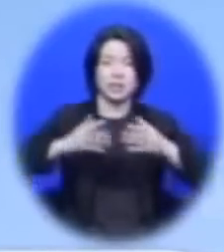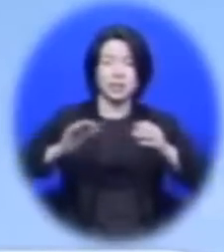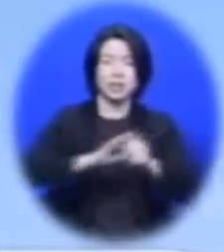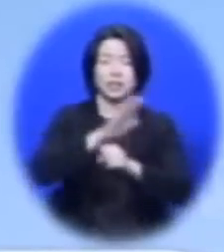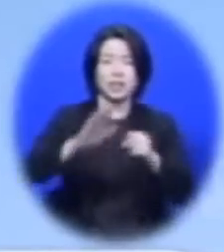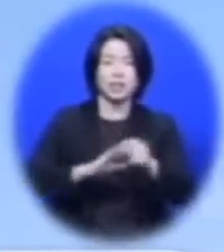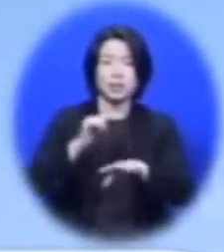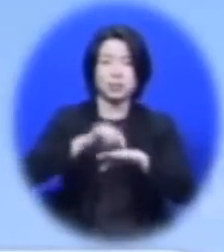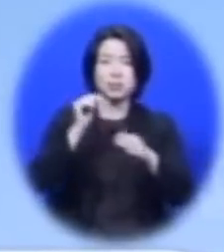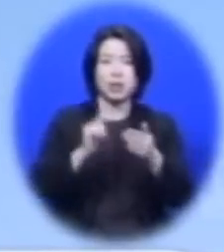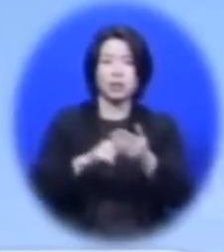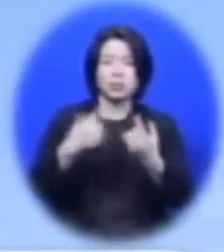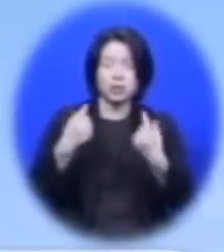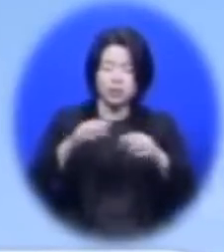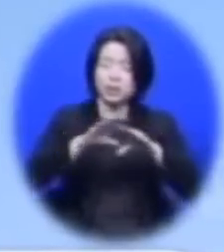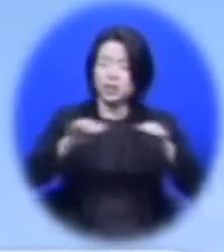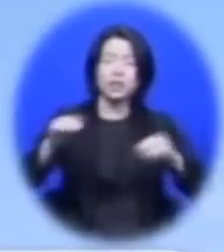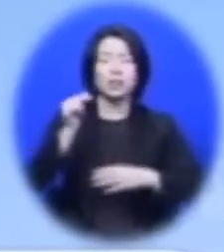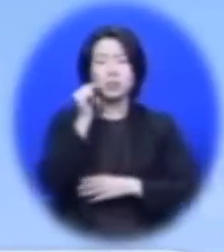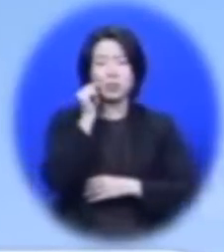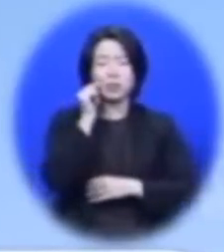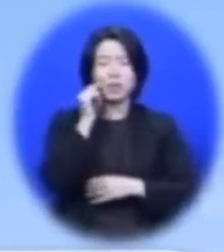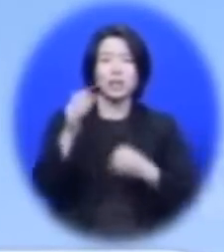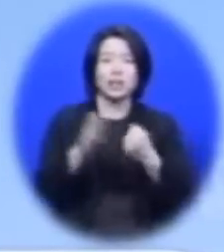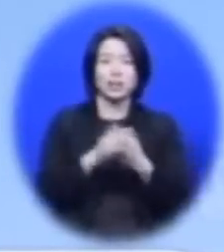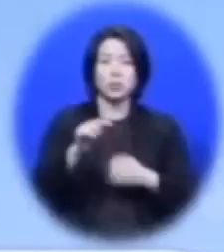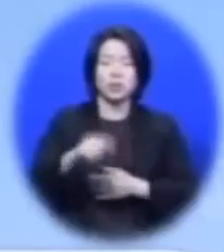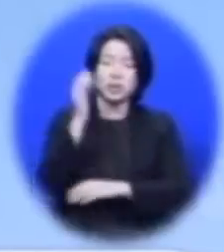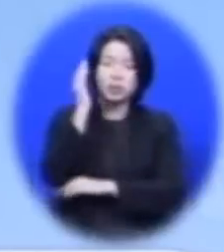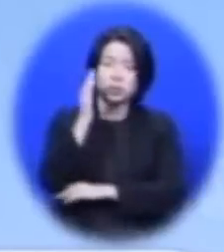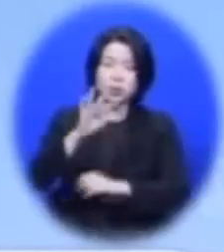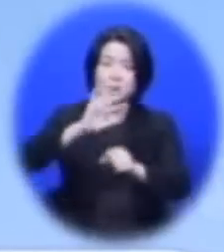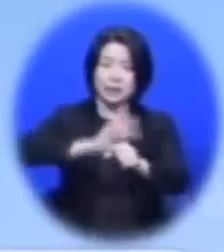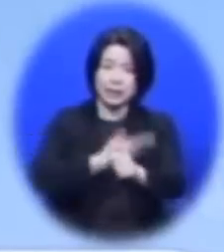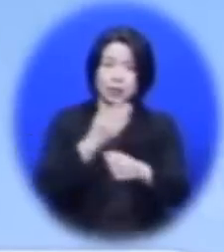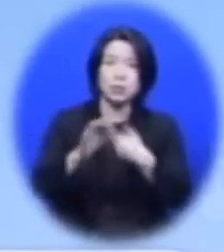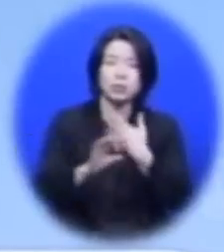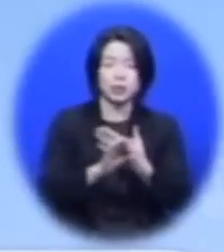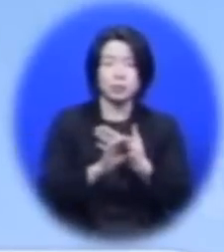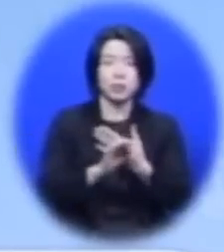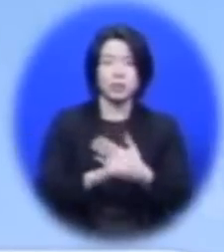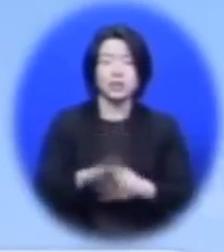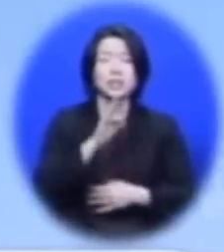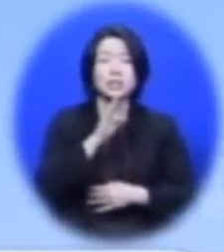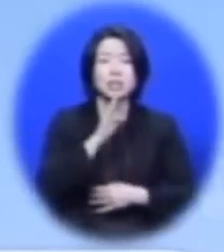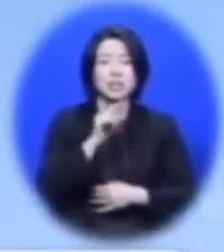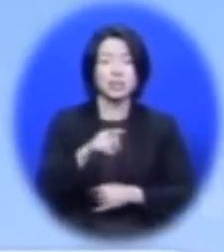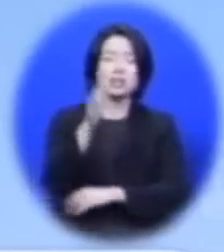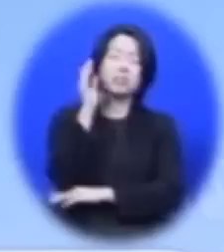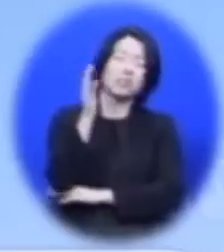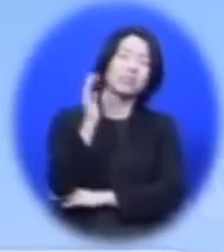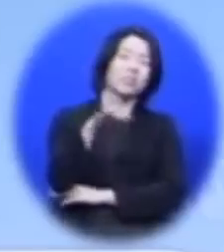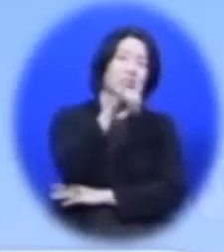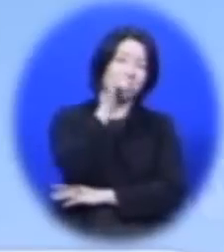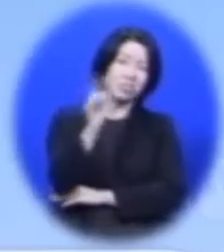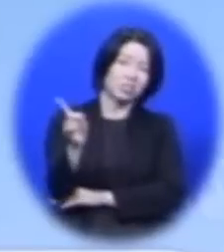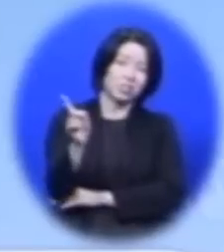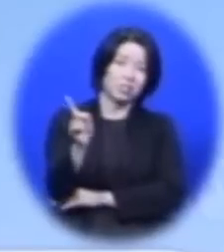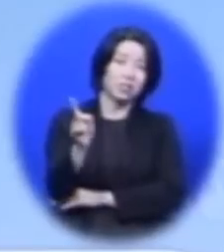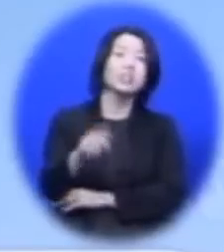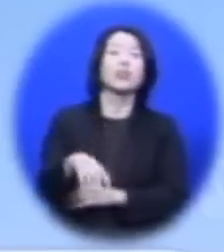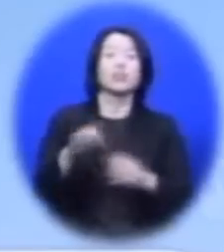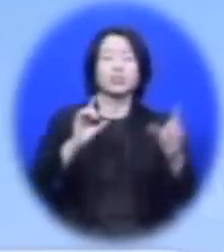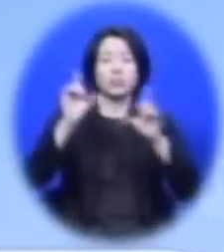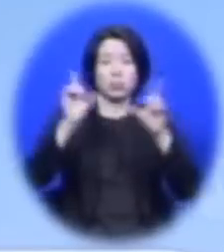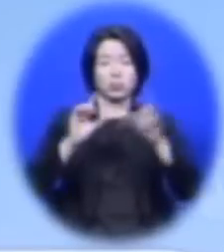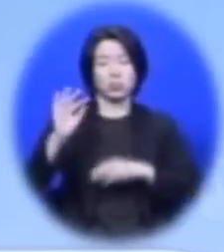해결을 못합니다. 그러니 이 설교를 잘못하면 진짜 설교하고 있네 그렇게 되는 거예요.